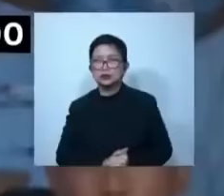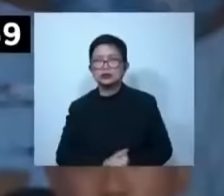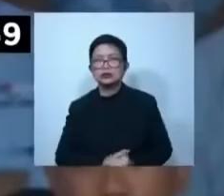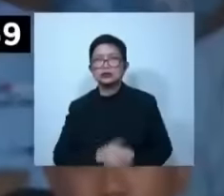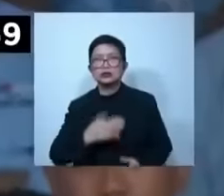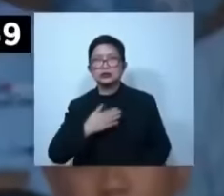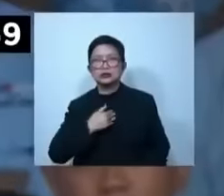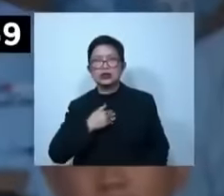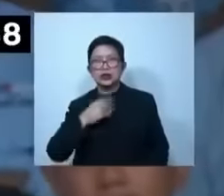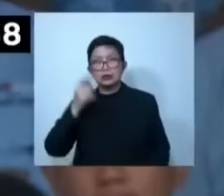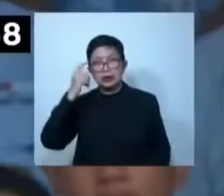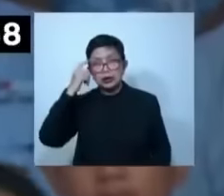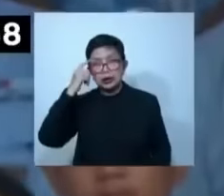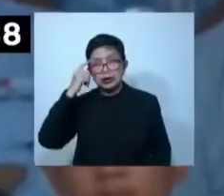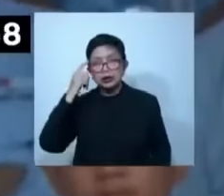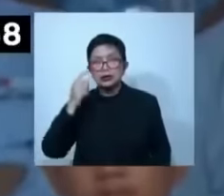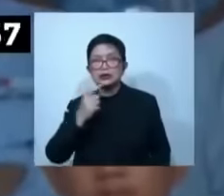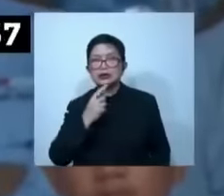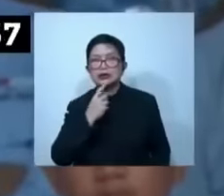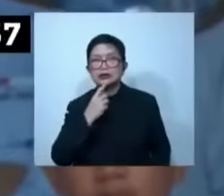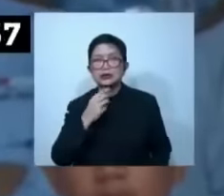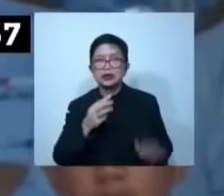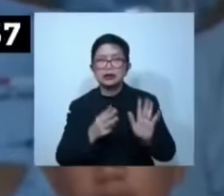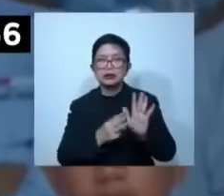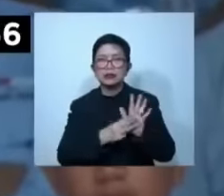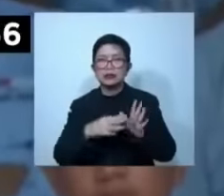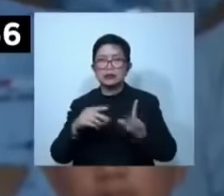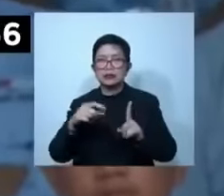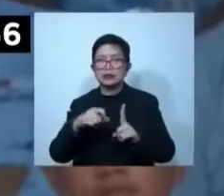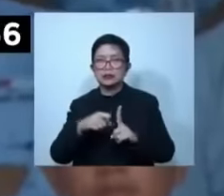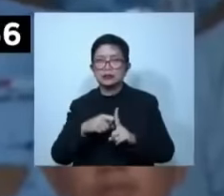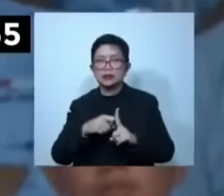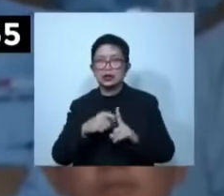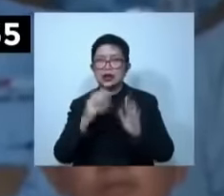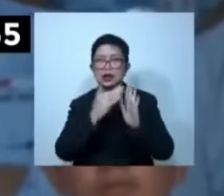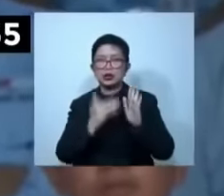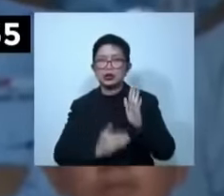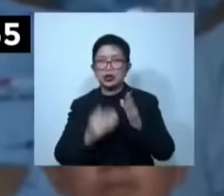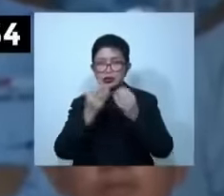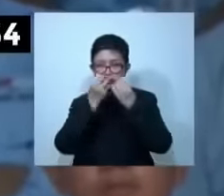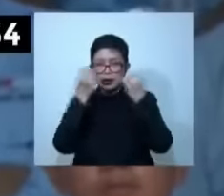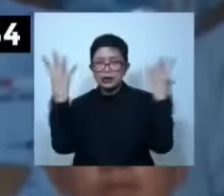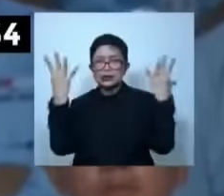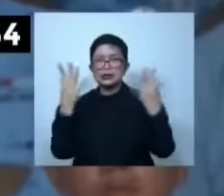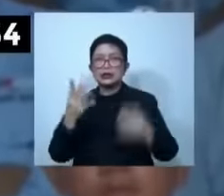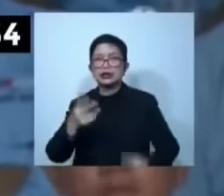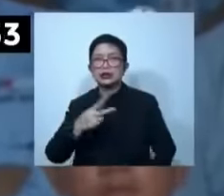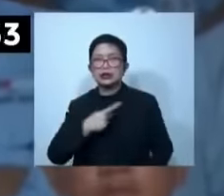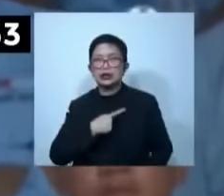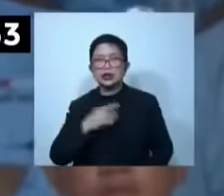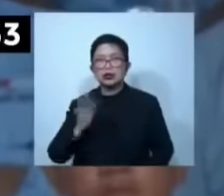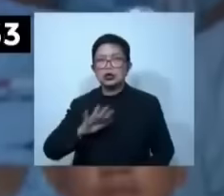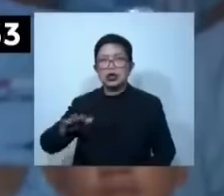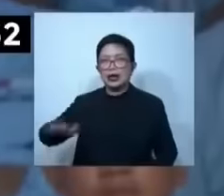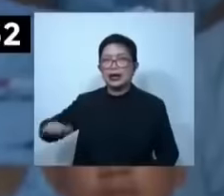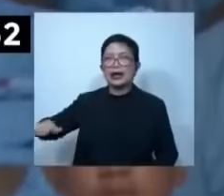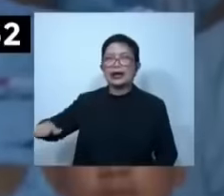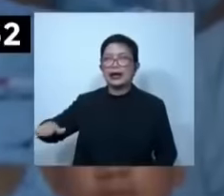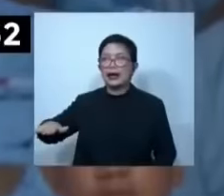Saya kira mengenai Mahkamah Konstitusi, aturannya sudah jelas. Kita juga bukan anak